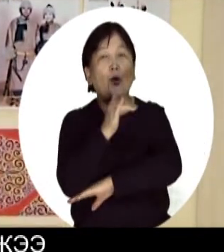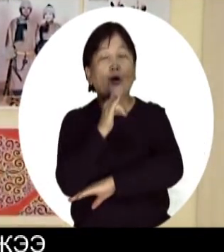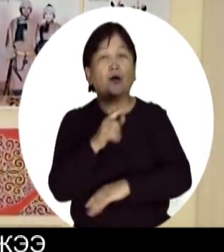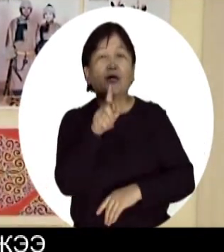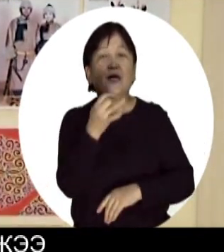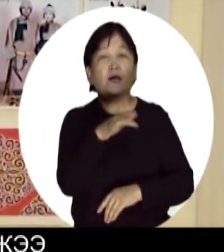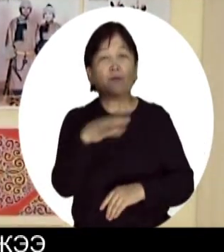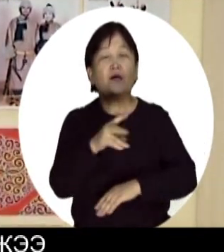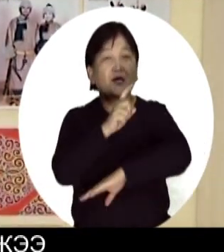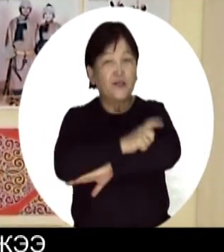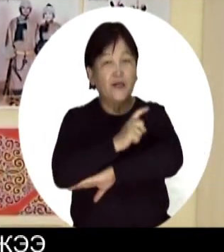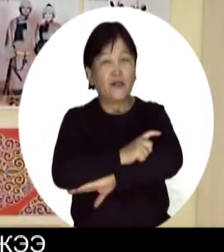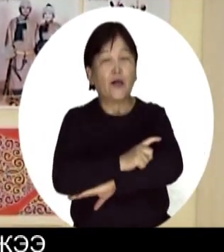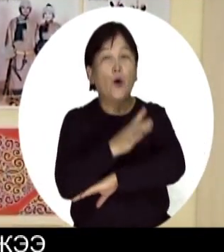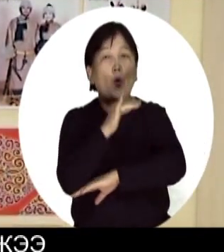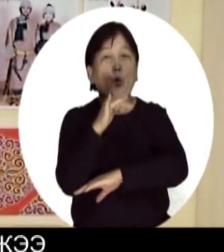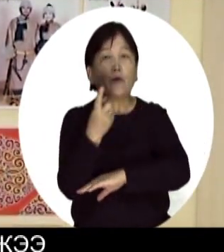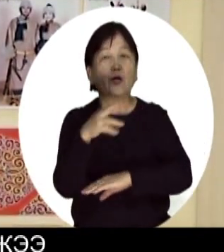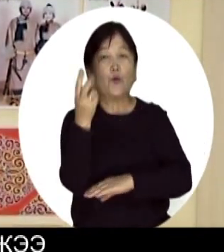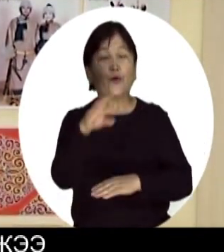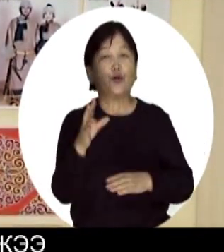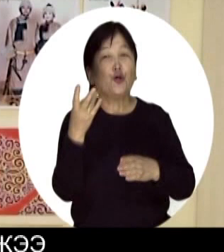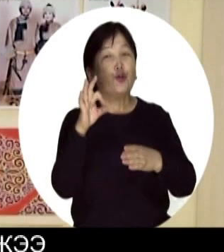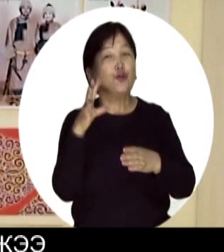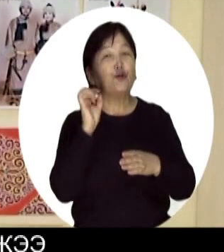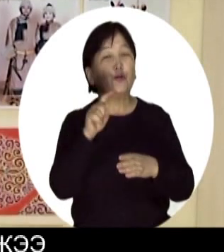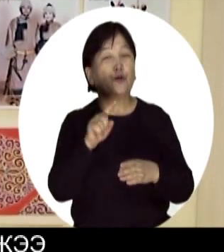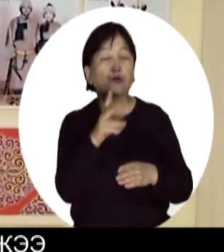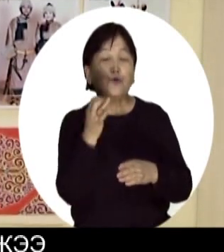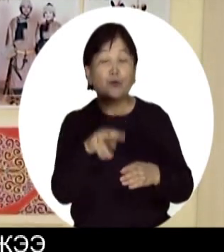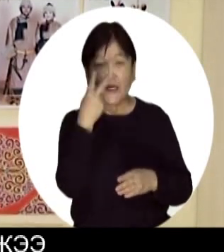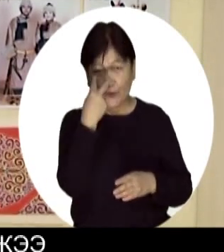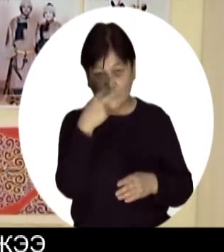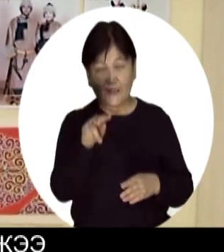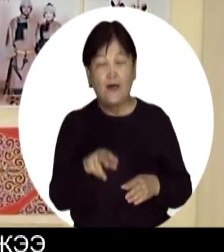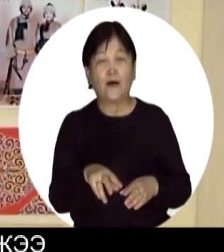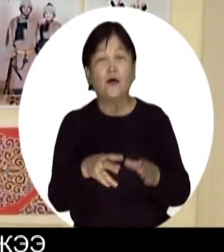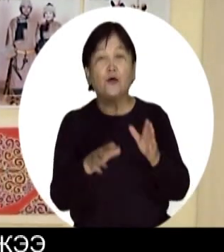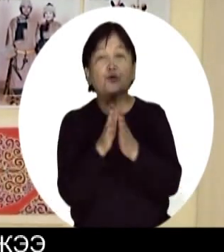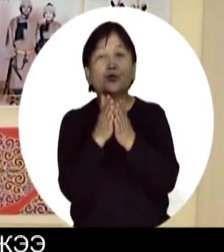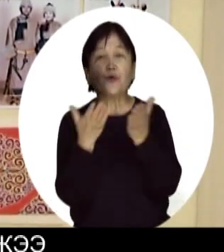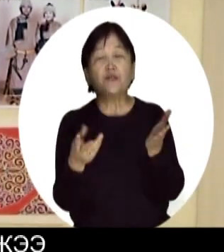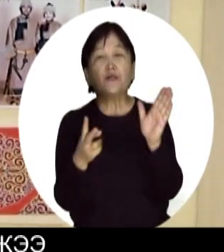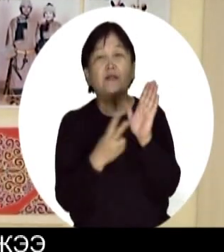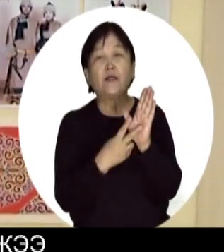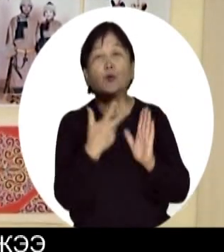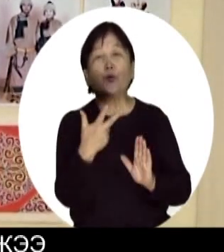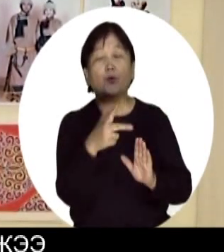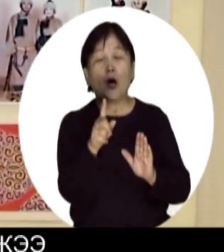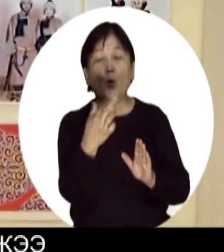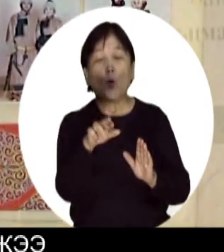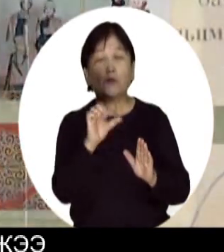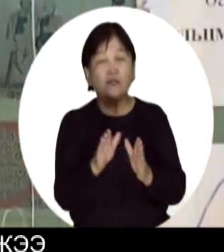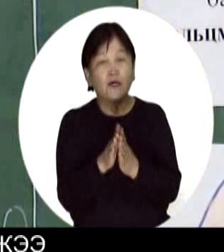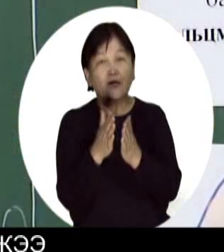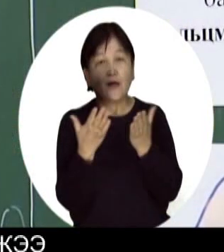нөлөөлөх хүчин зүйлийн талаар судалнаа. За сурах хичгийнхаа 73-р хуудсыг гарганоо. За өнөөдрийн маань